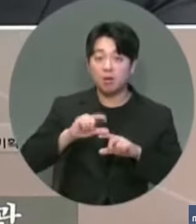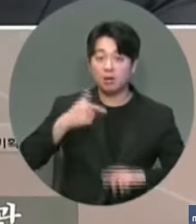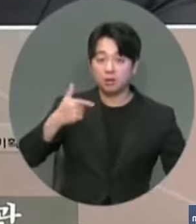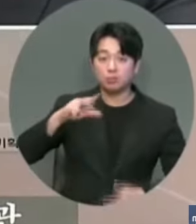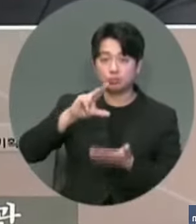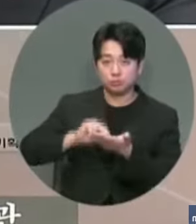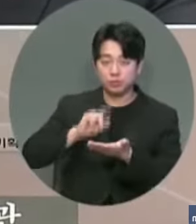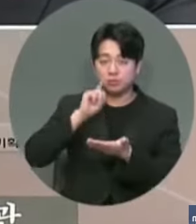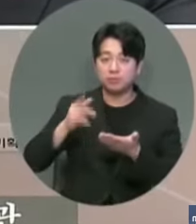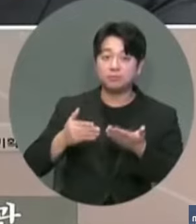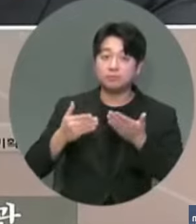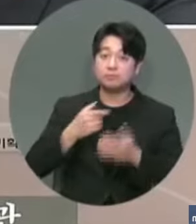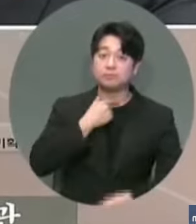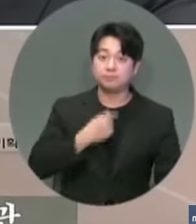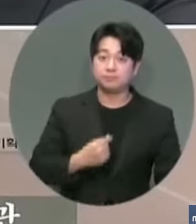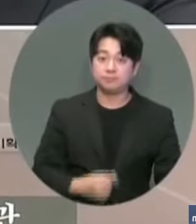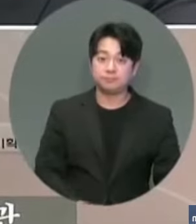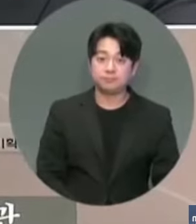얘기를 들어봤거든요, 현장에.